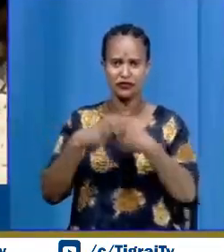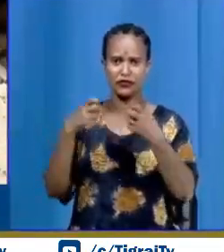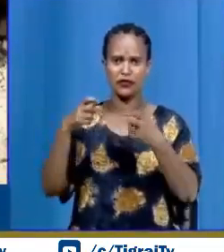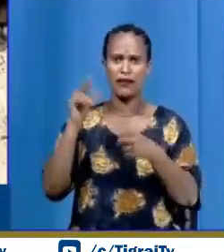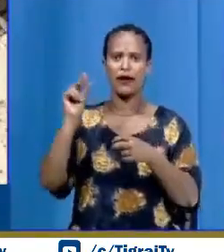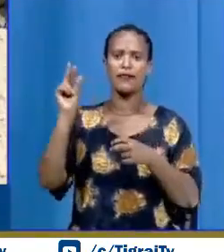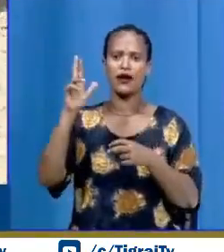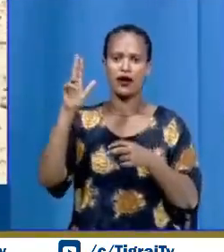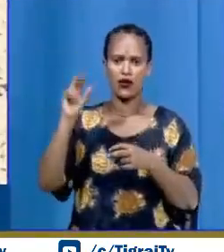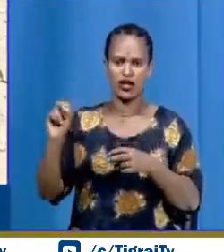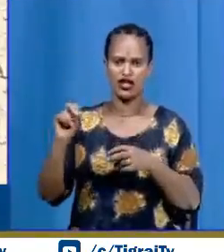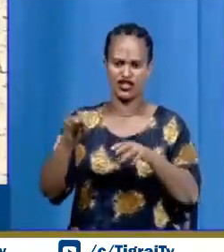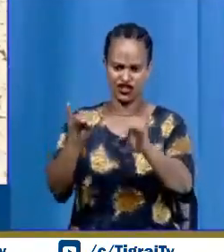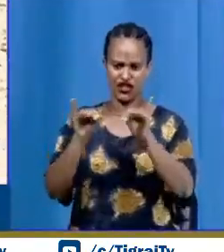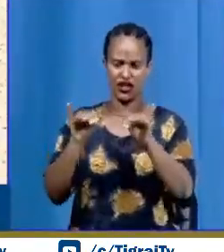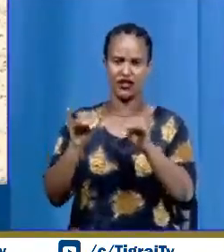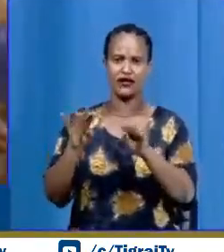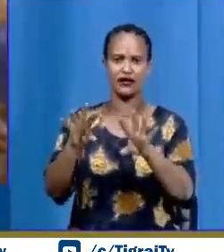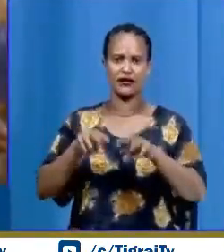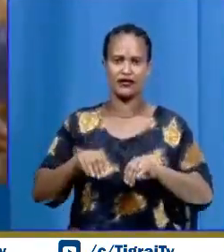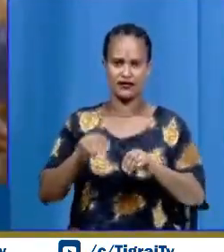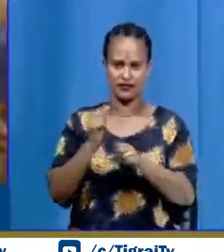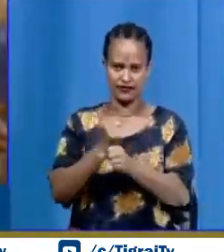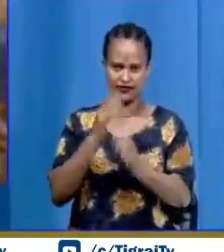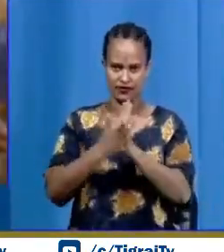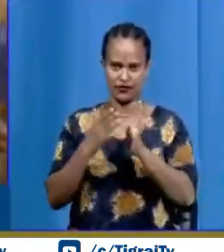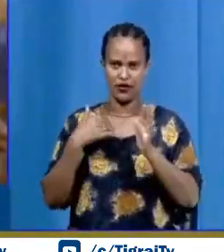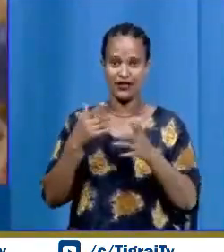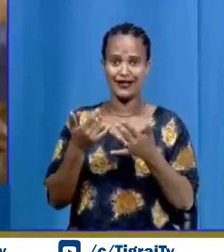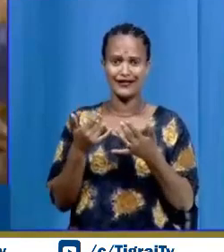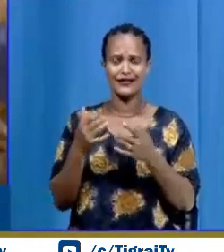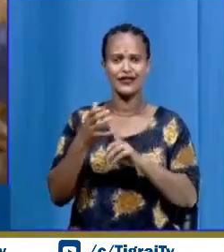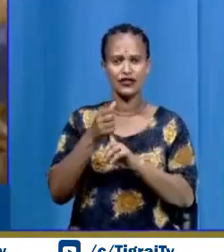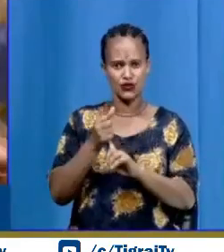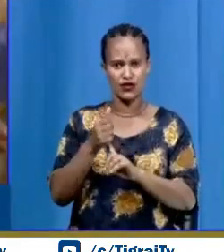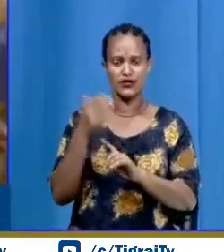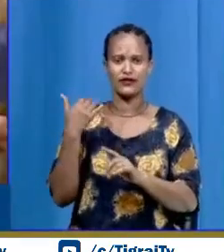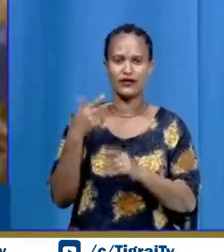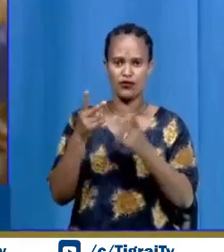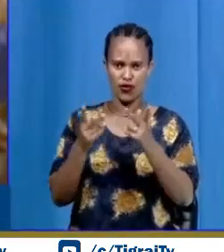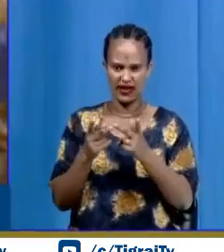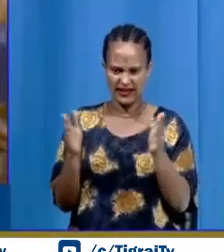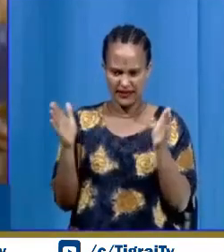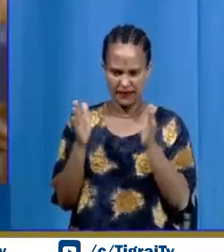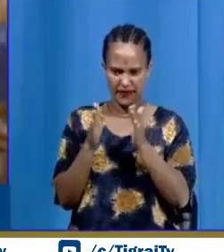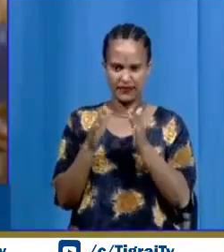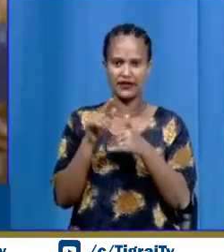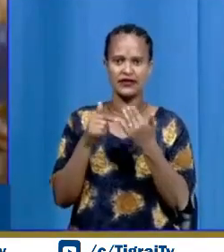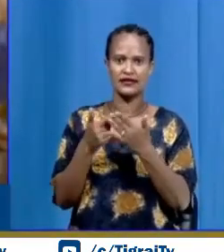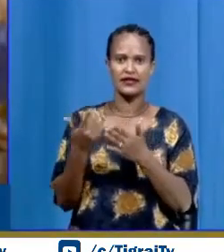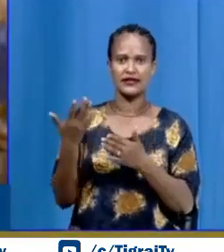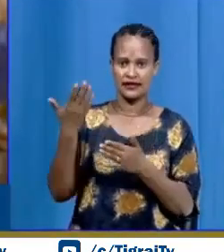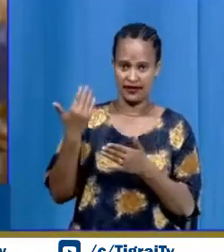ባርባራዊ ጭካነታት የተኣናግድ ኣሎም። ከዚ ተቋናጢጡ ሒዝዎን ዝነበረ ቦታ ጸበብቲ ስለ ዝኾነ